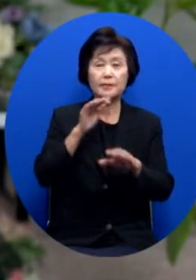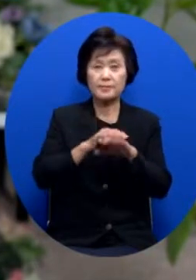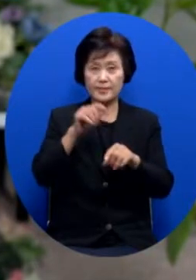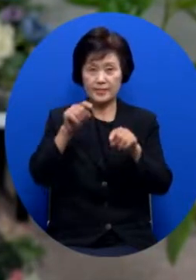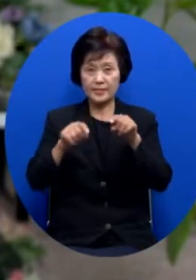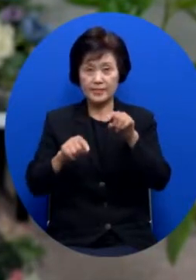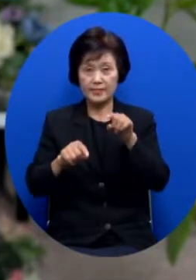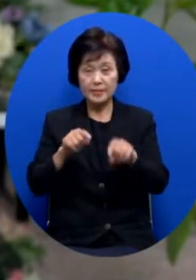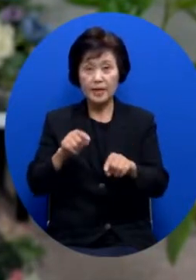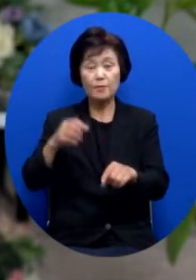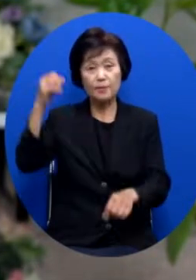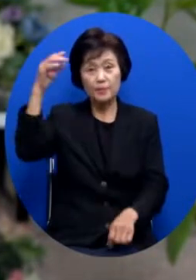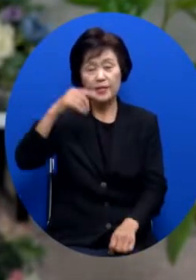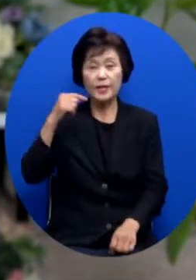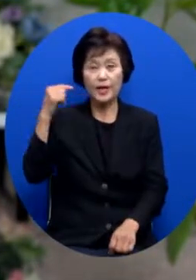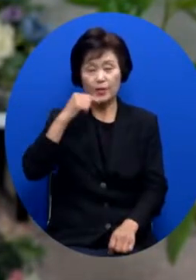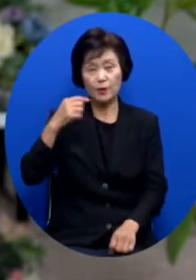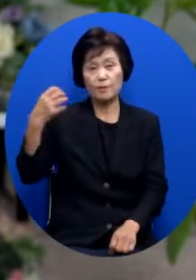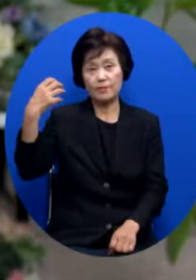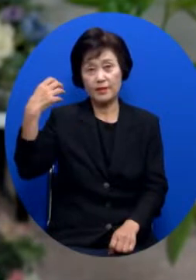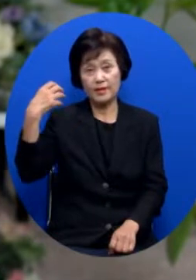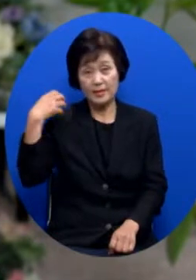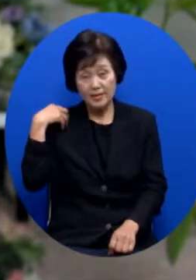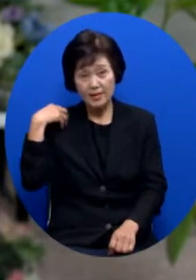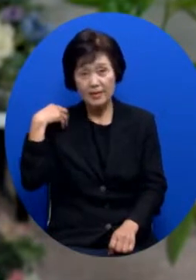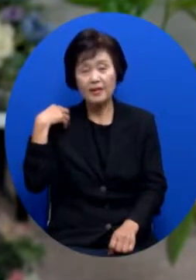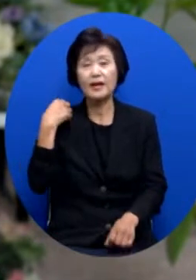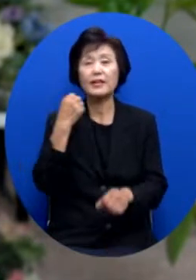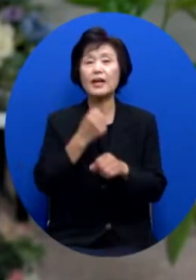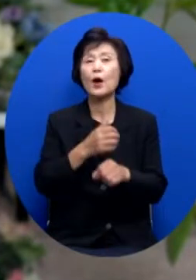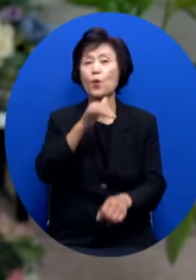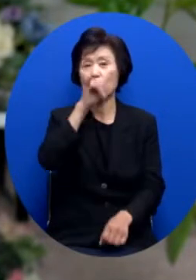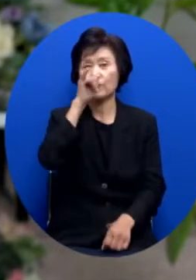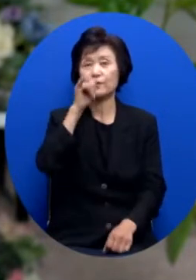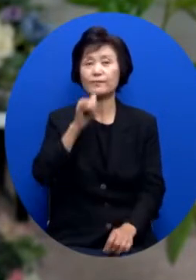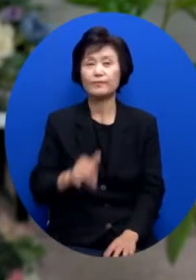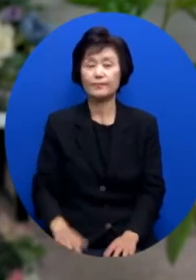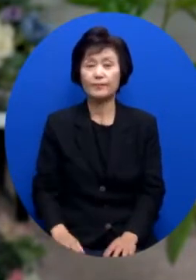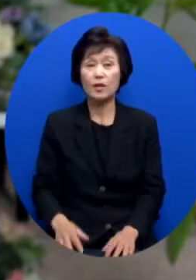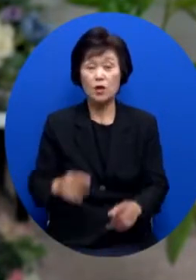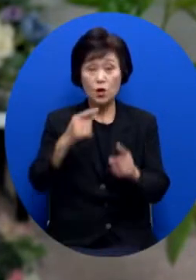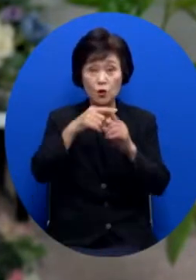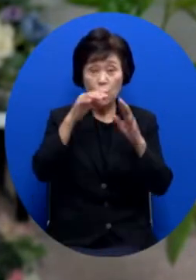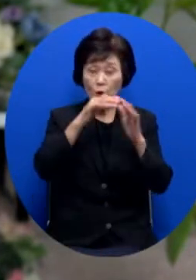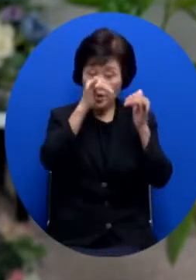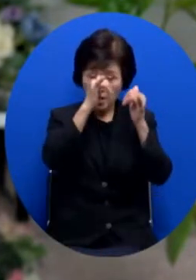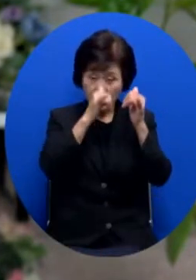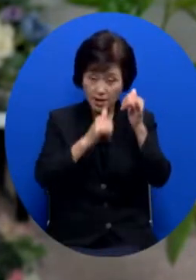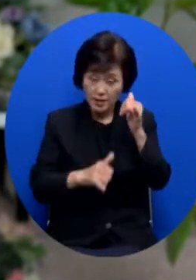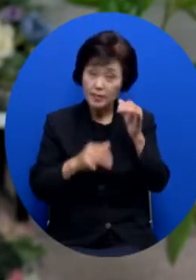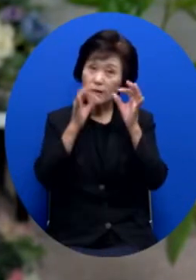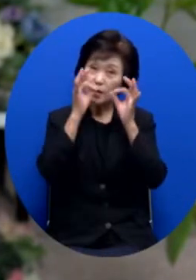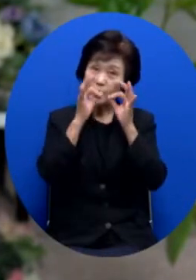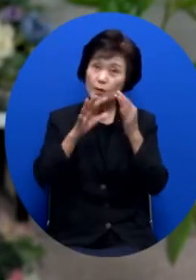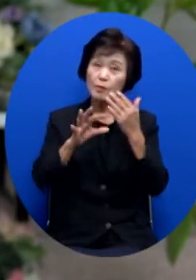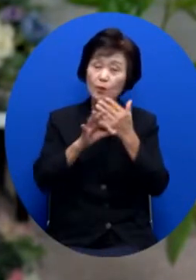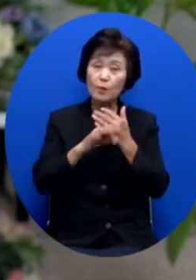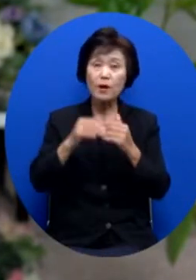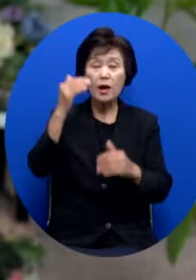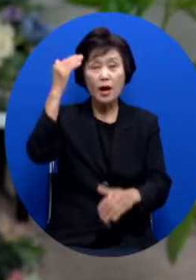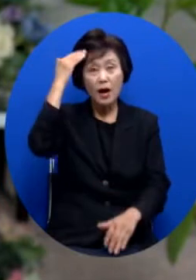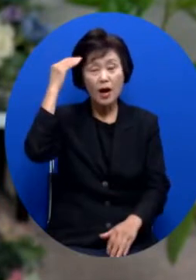실천하며 빛과 소금의 역할을 감당해 왔습니다 교회사를 돌아볼 때